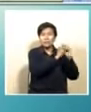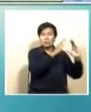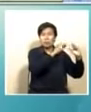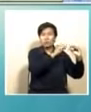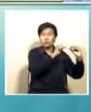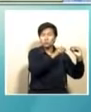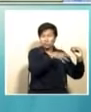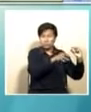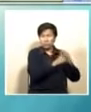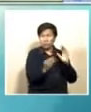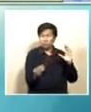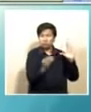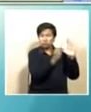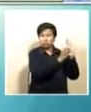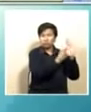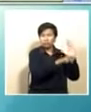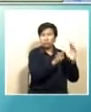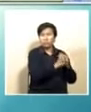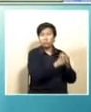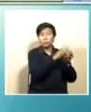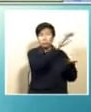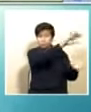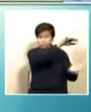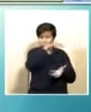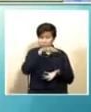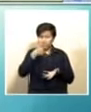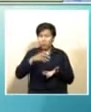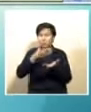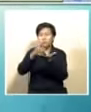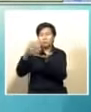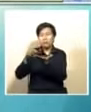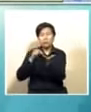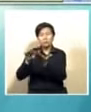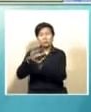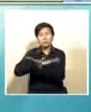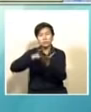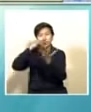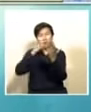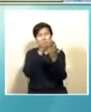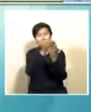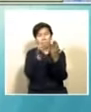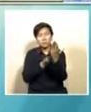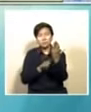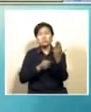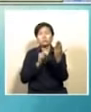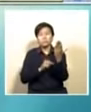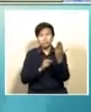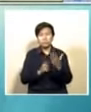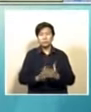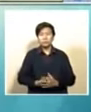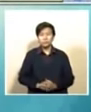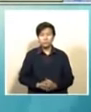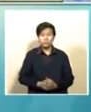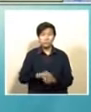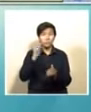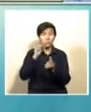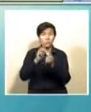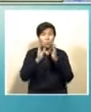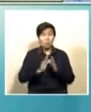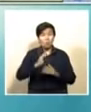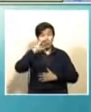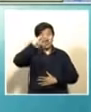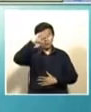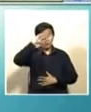นำเรียนท่านนายกรัฐมนตรีท่านก็บอกว่าอาจจะต้องแบ่งบางส่วนให้แก่การดำเนินการปกติของโรงพยาบาลเหล่